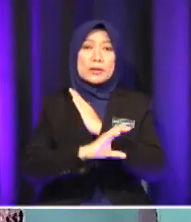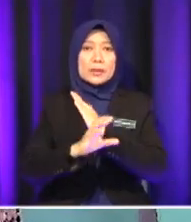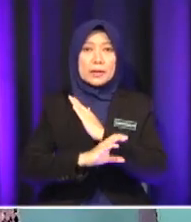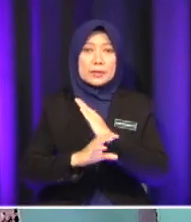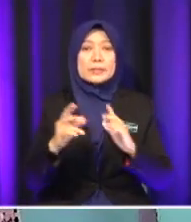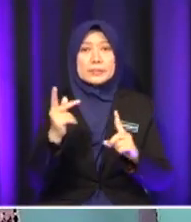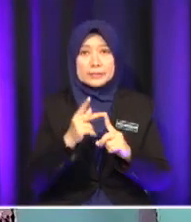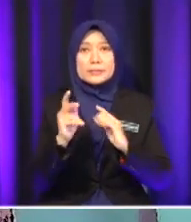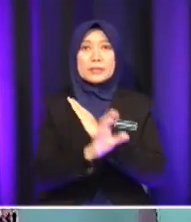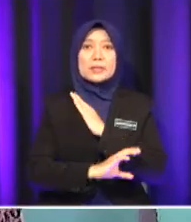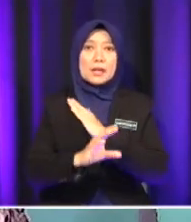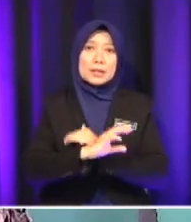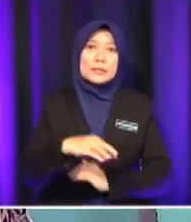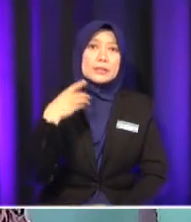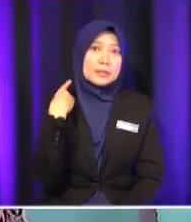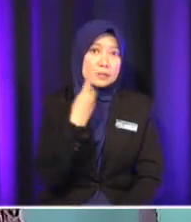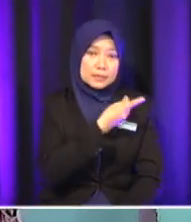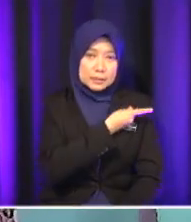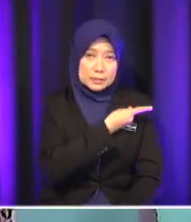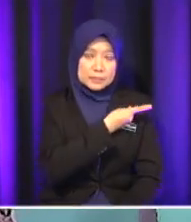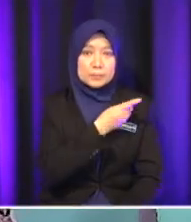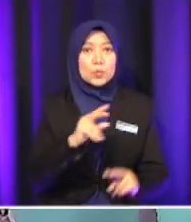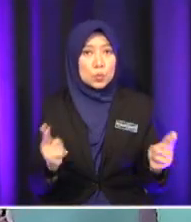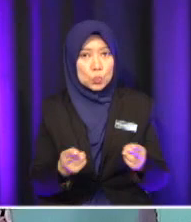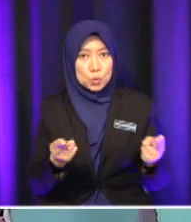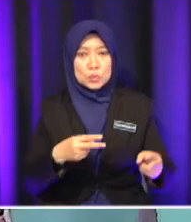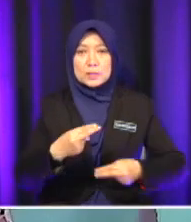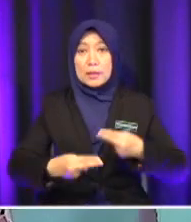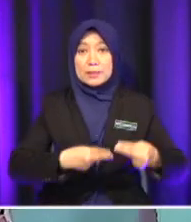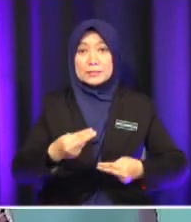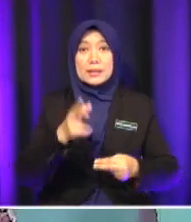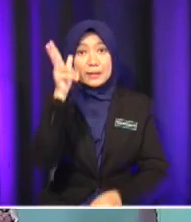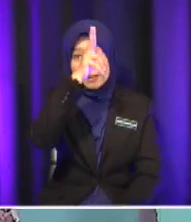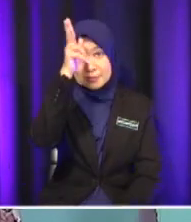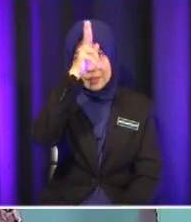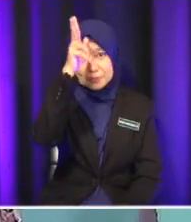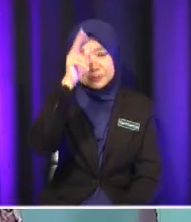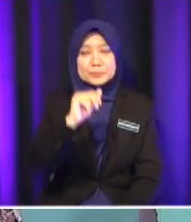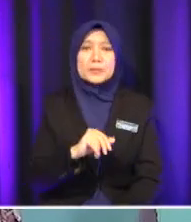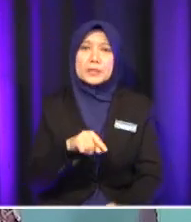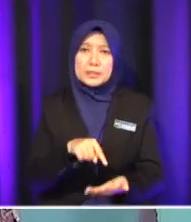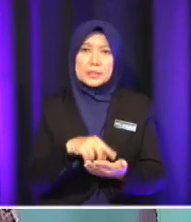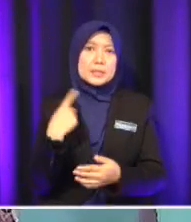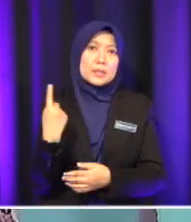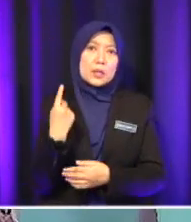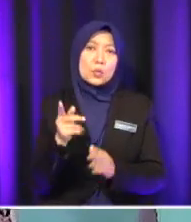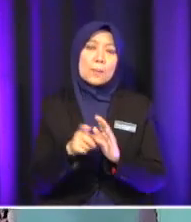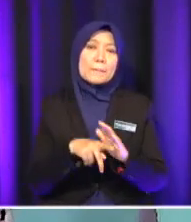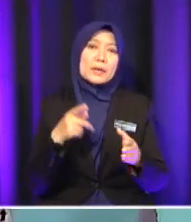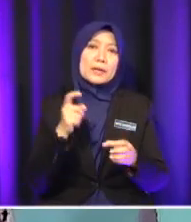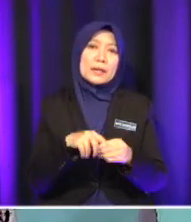seterusnya Ila urusnya ke kerajaan yaitu yang ini ya ini selalunya berkaitan dengan